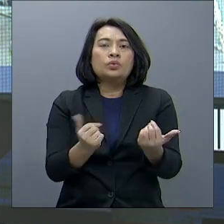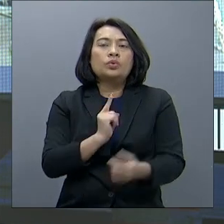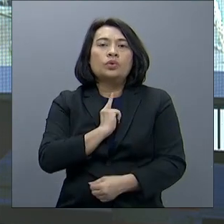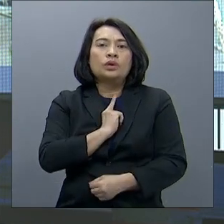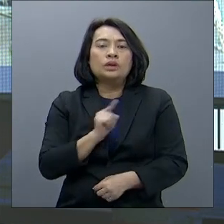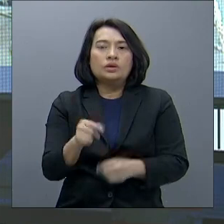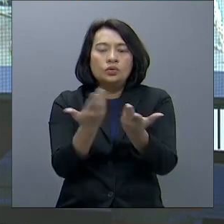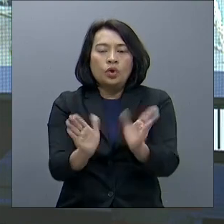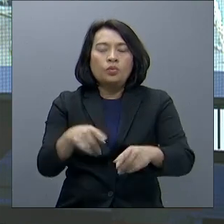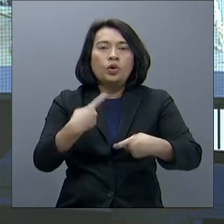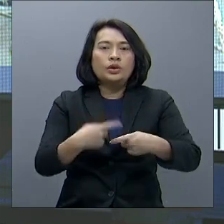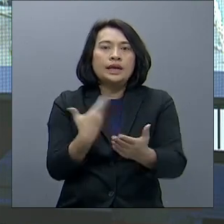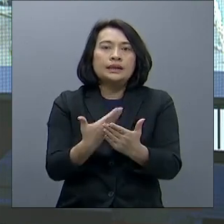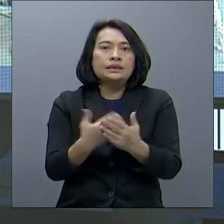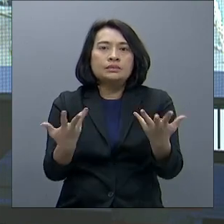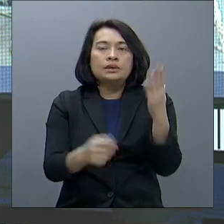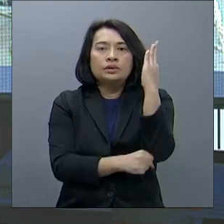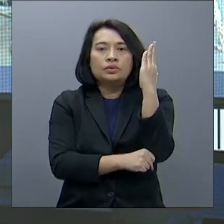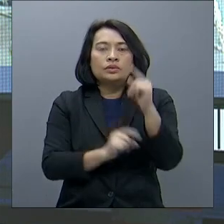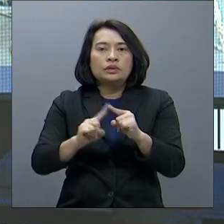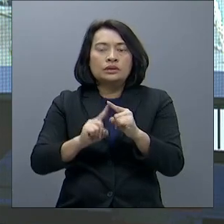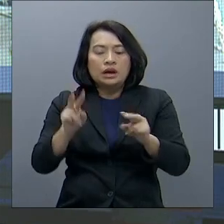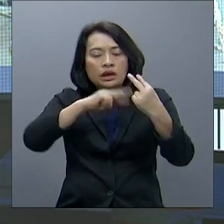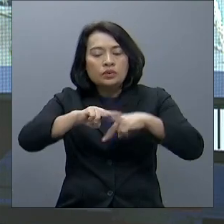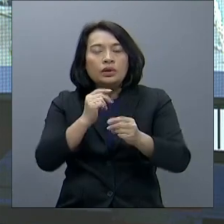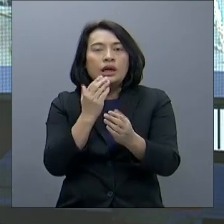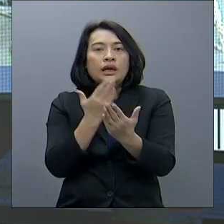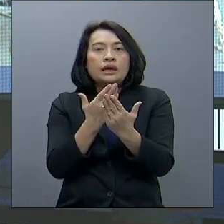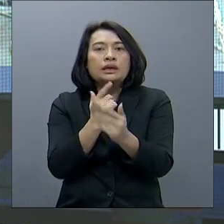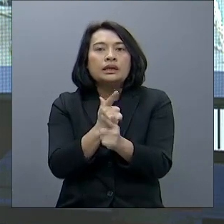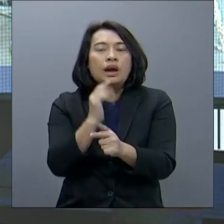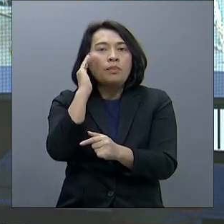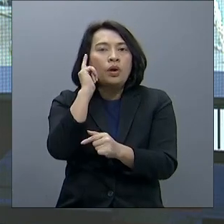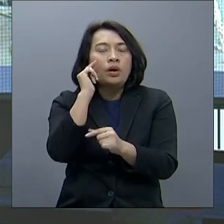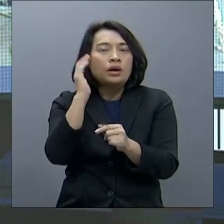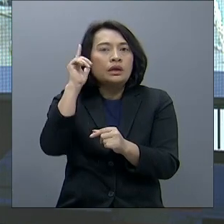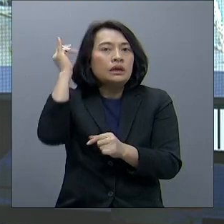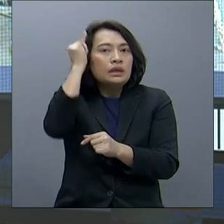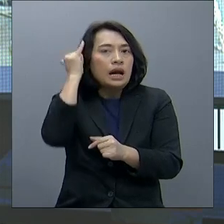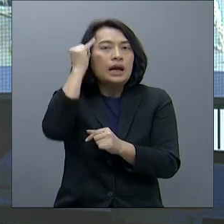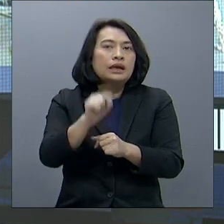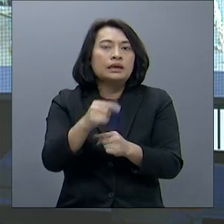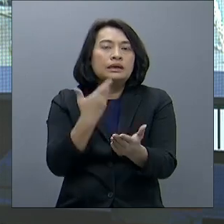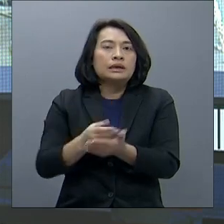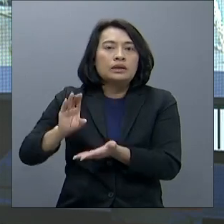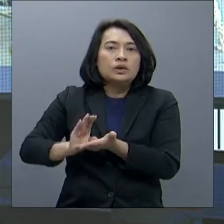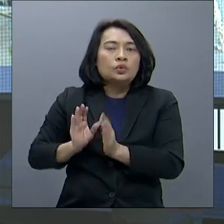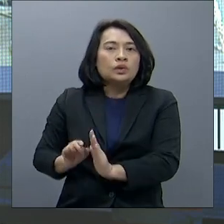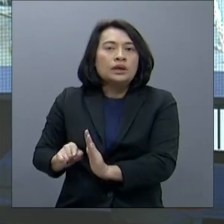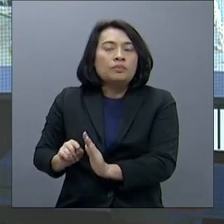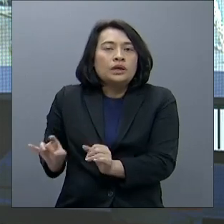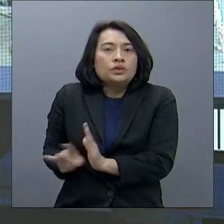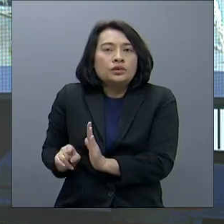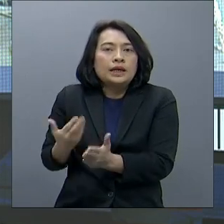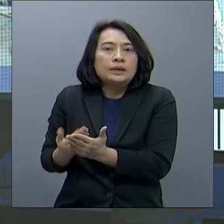อยู่แล้วเธอต้องหาเงินมาเลี้ยงดูคุณยายมาเลี้ยงดูลูกด้วยเธอจึงนำเงินเก็บก้อนสุดท้ายของชีวิตไปร่วมล